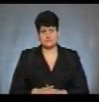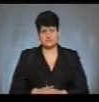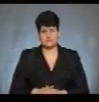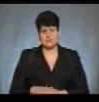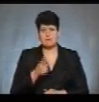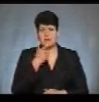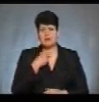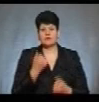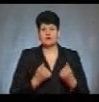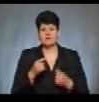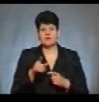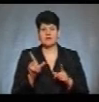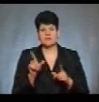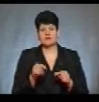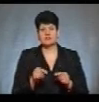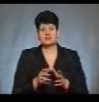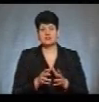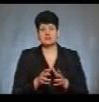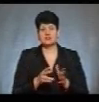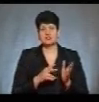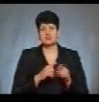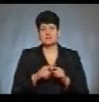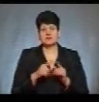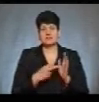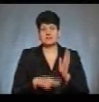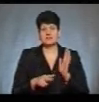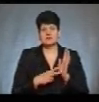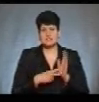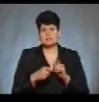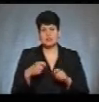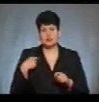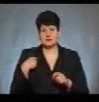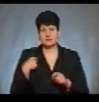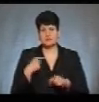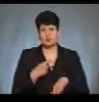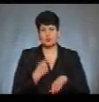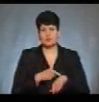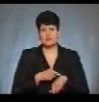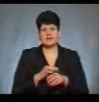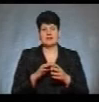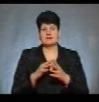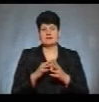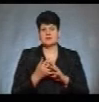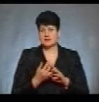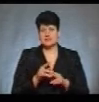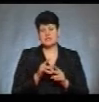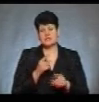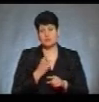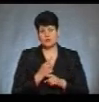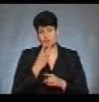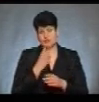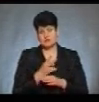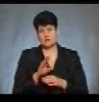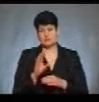водій, ви рухалися зі швидкістю 77 км за годину. Ви в населеному пункті, що забороняється. Привіт, ваше посвідчення